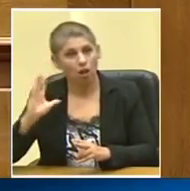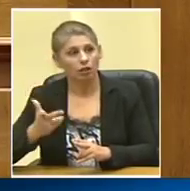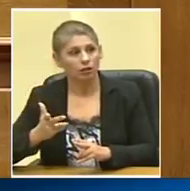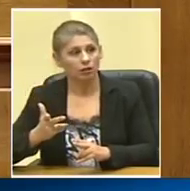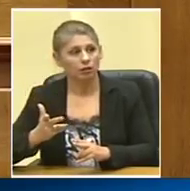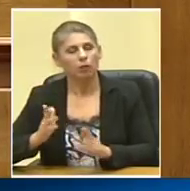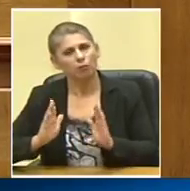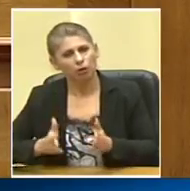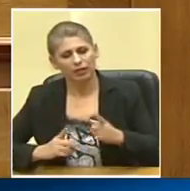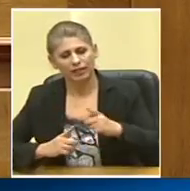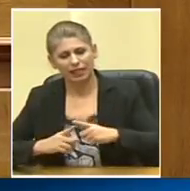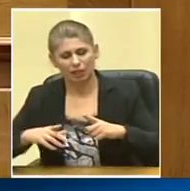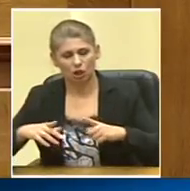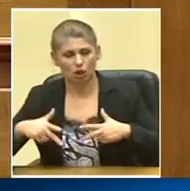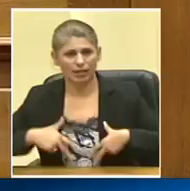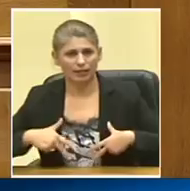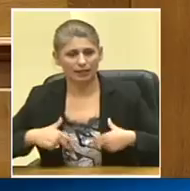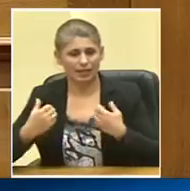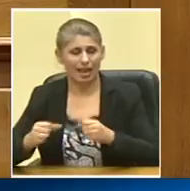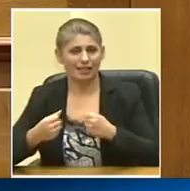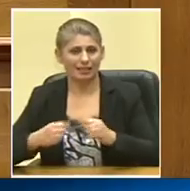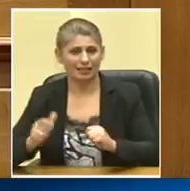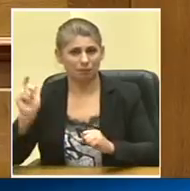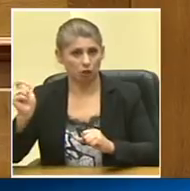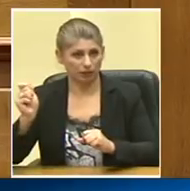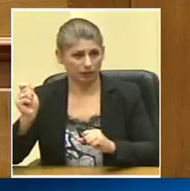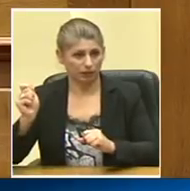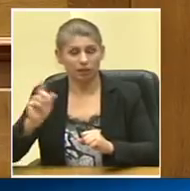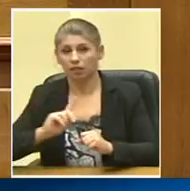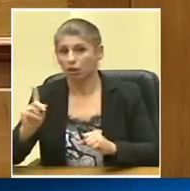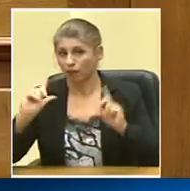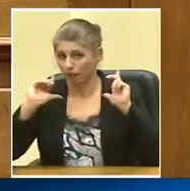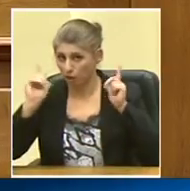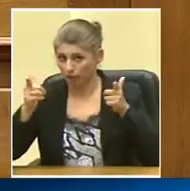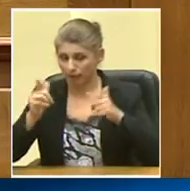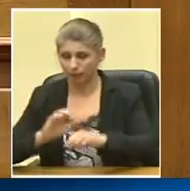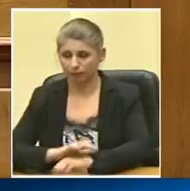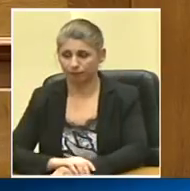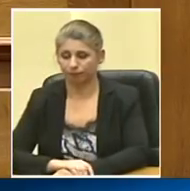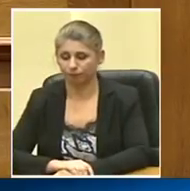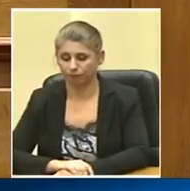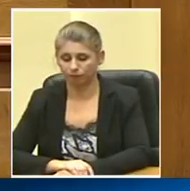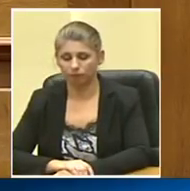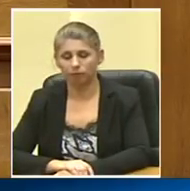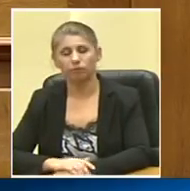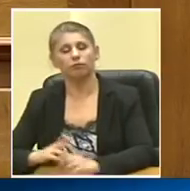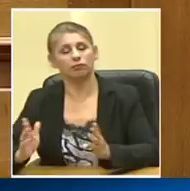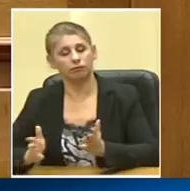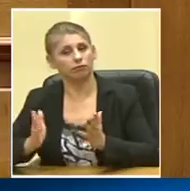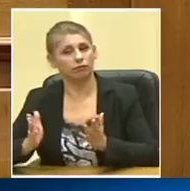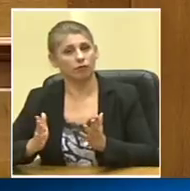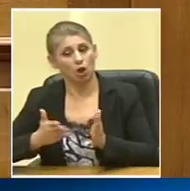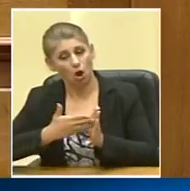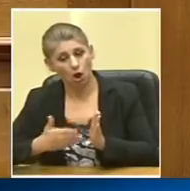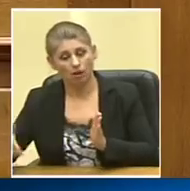να είναι τεχνοκρατική η άσκηση της πολιτικής και όχι δημοκρατική. Στο κάτω-κάτω, όλες αυτές